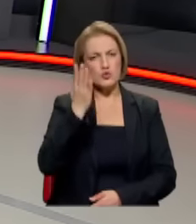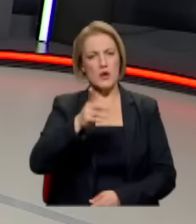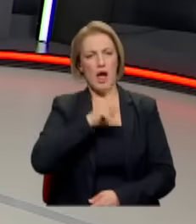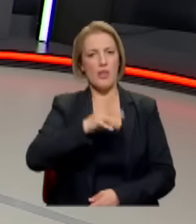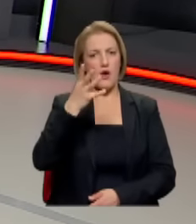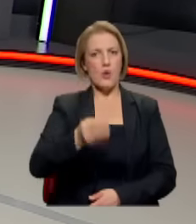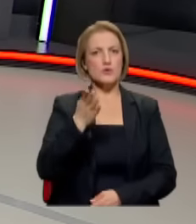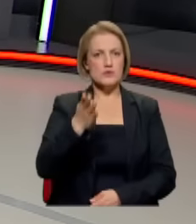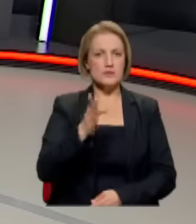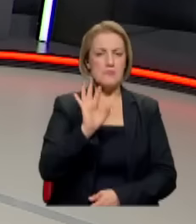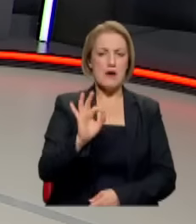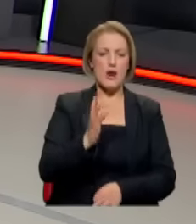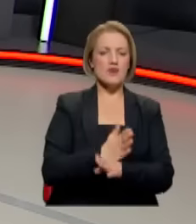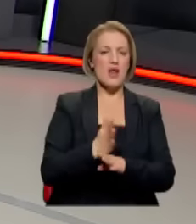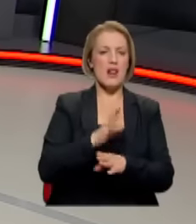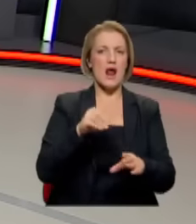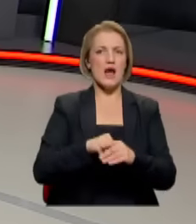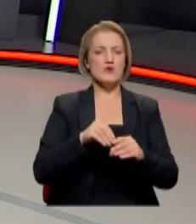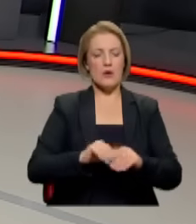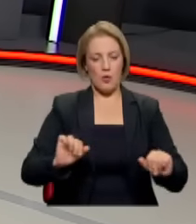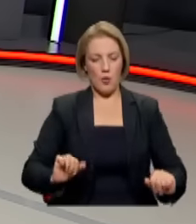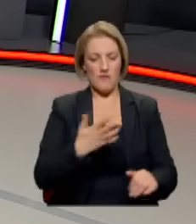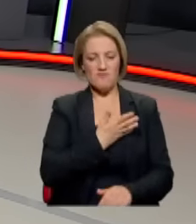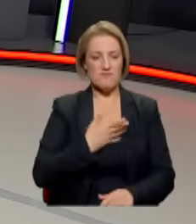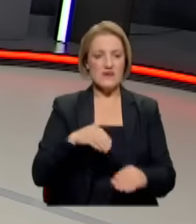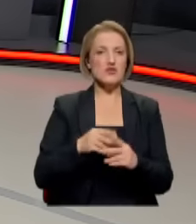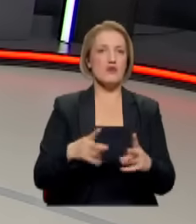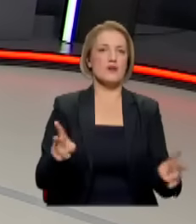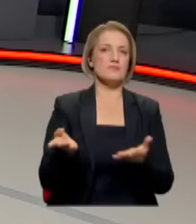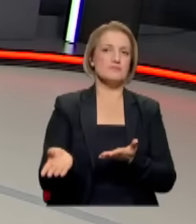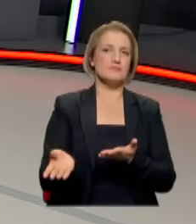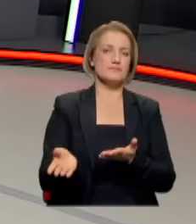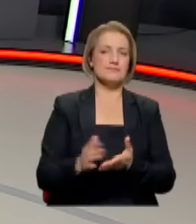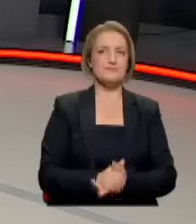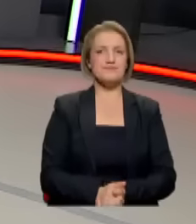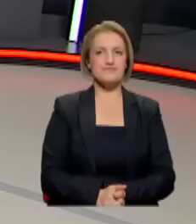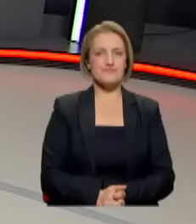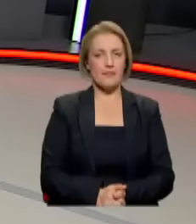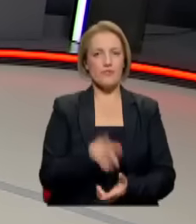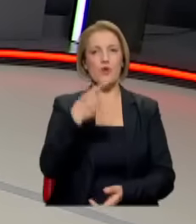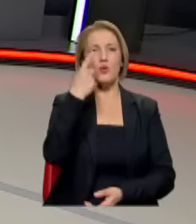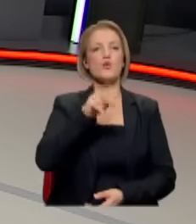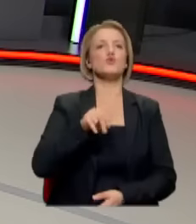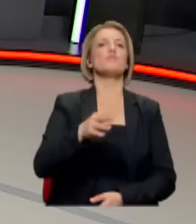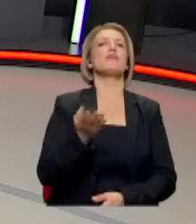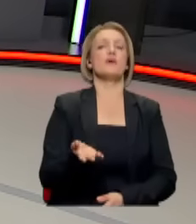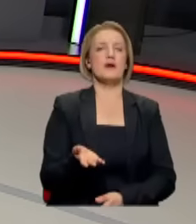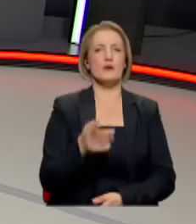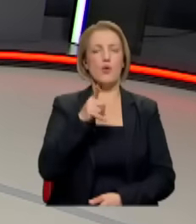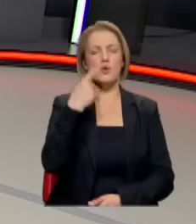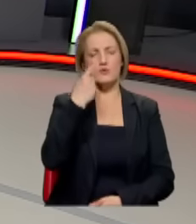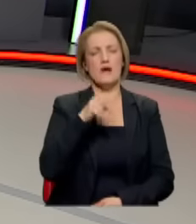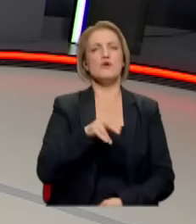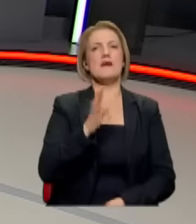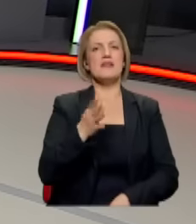diye İşte böyle şeyler için kolduk Sevdası için açalım o yüzden yürümedi O yüzden